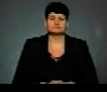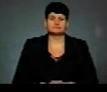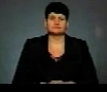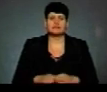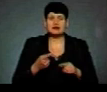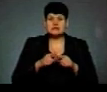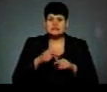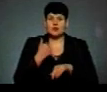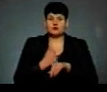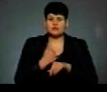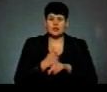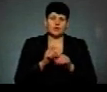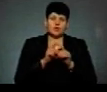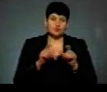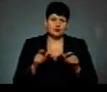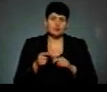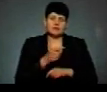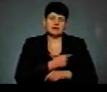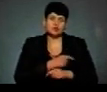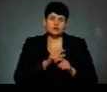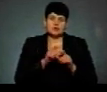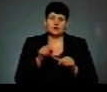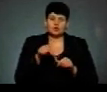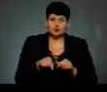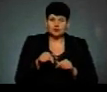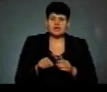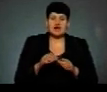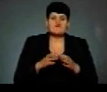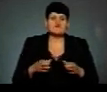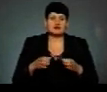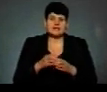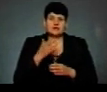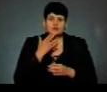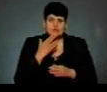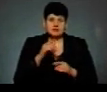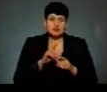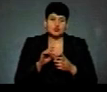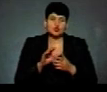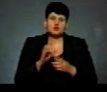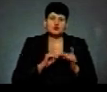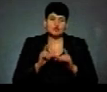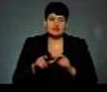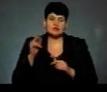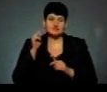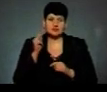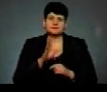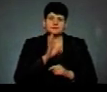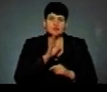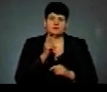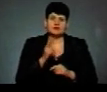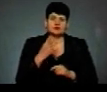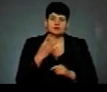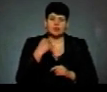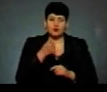Це головний корпус Тернопільського медичного університету. Тут на факультеті іноземних студентів навчалась студентка Бадмус Рафіат. Їй було 24 роки,